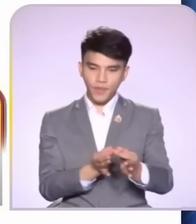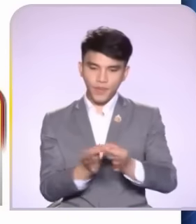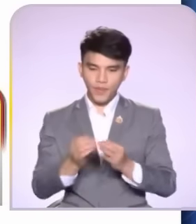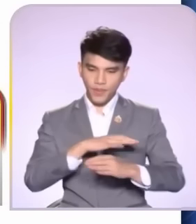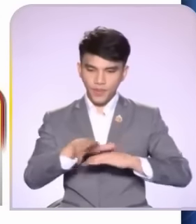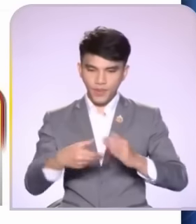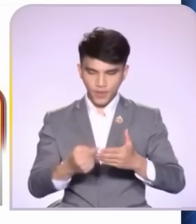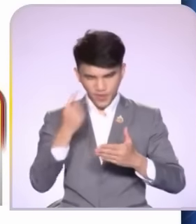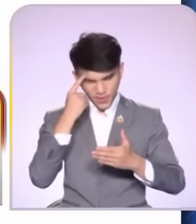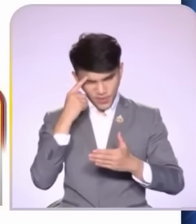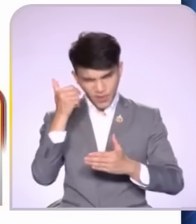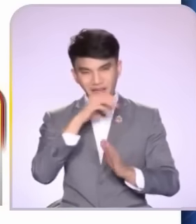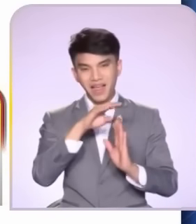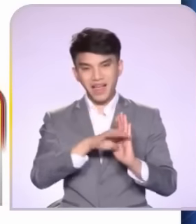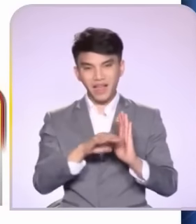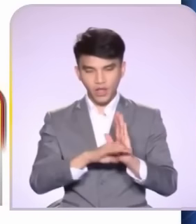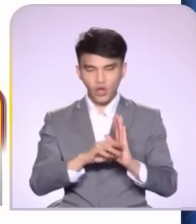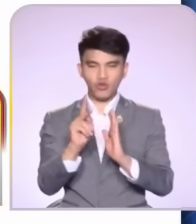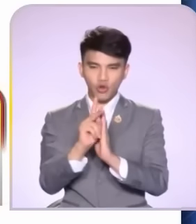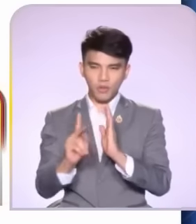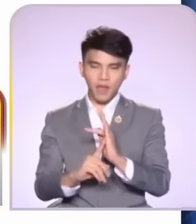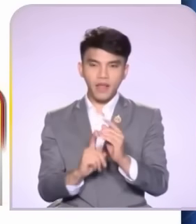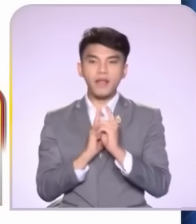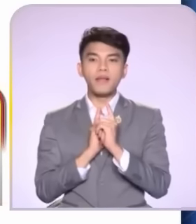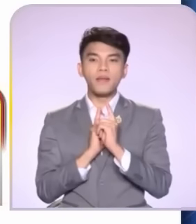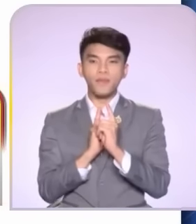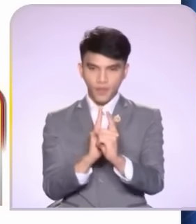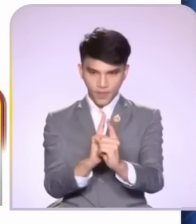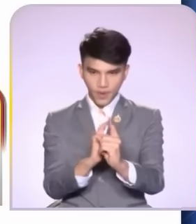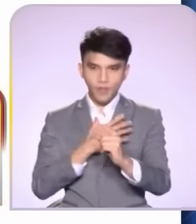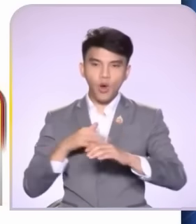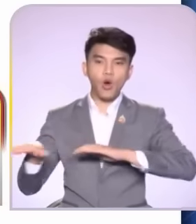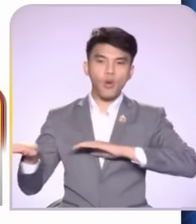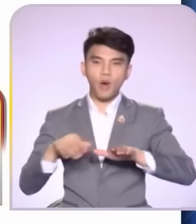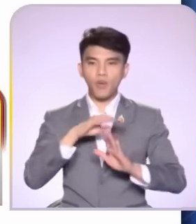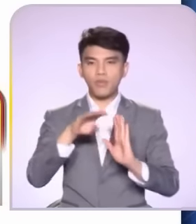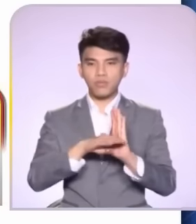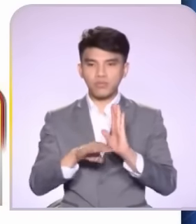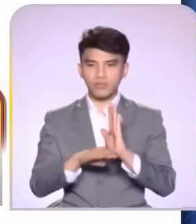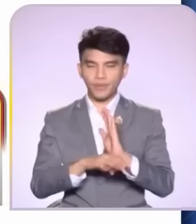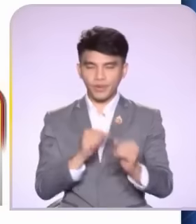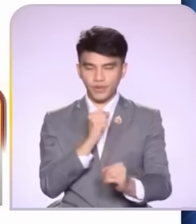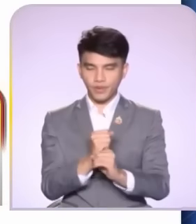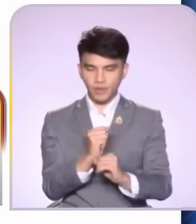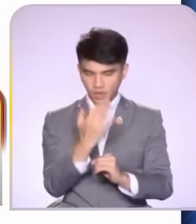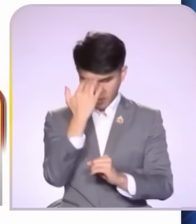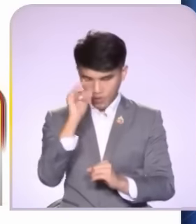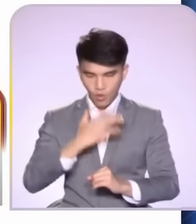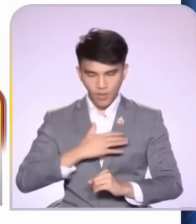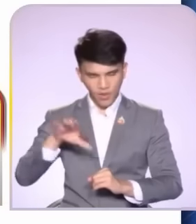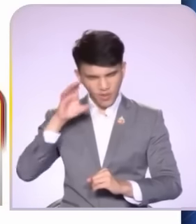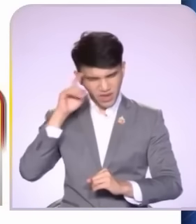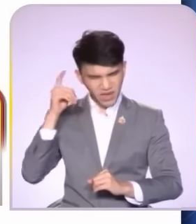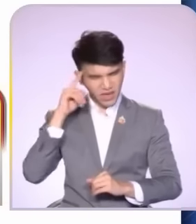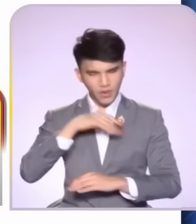งให้ทราบผ่านกระบวนการยุติธรรมทางกฎหมายผมพร้อมเข้าสู่กระบวนการเพราะผมเชื่อว่าเรา